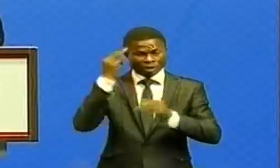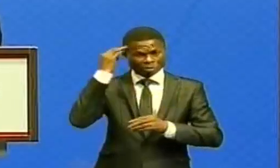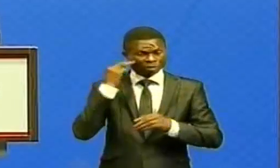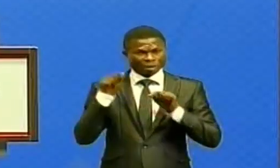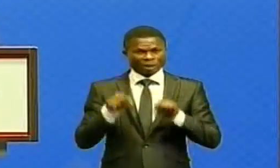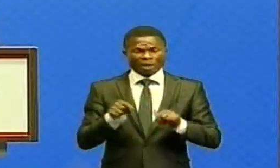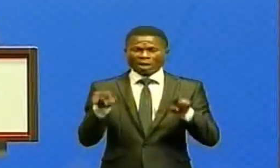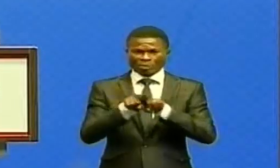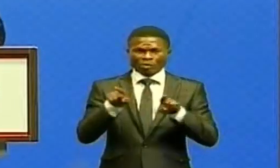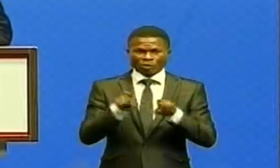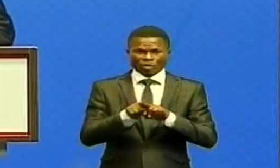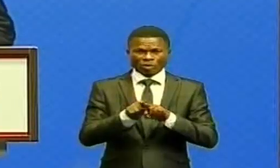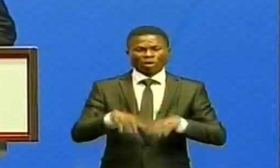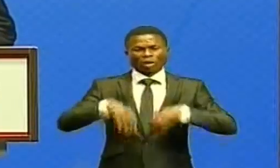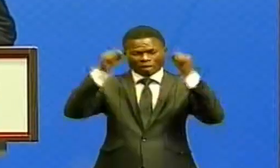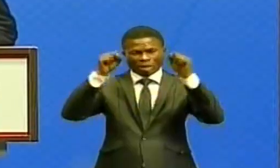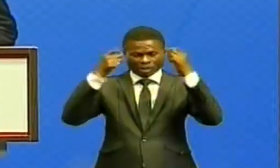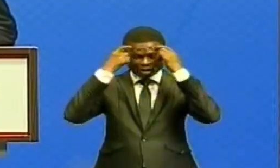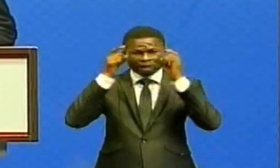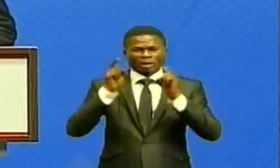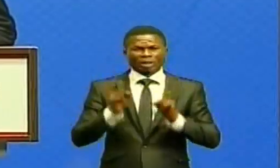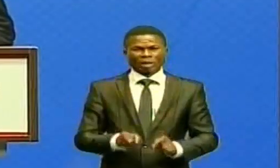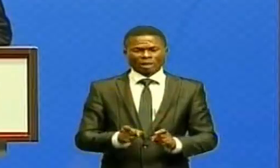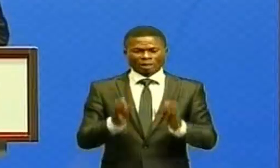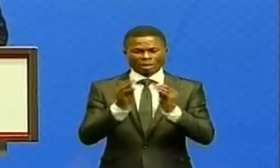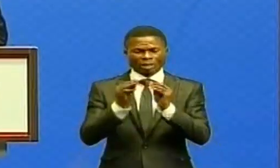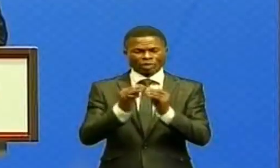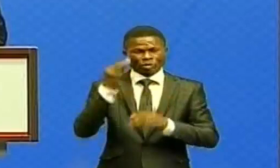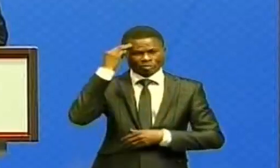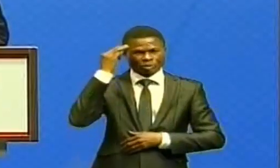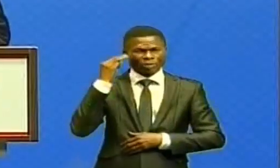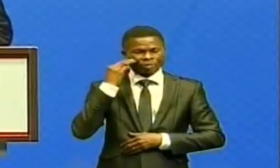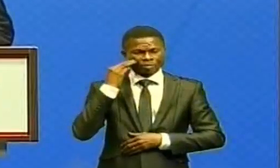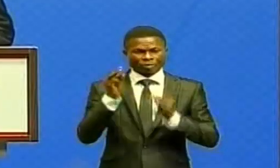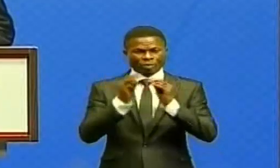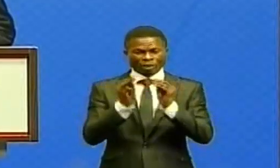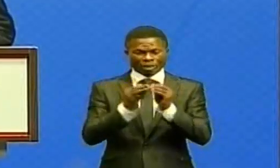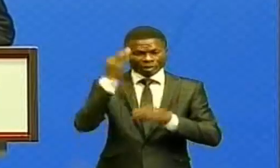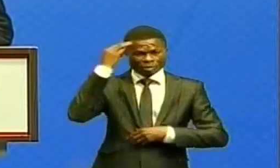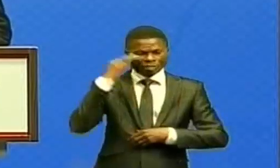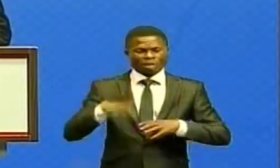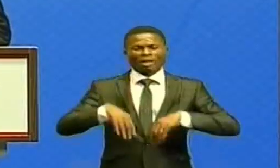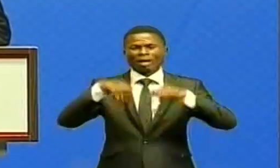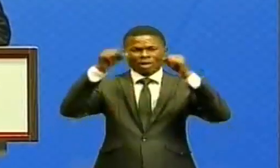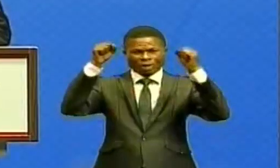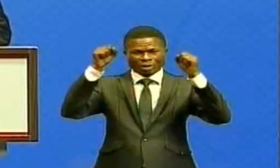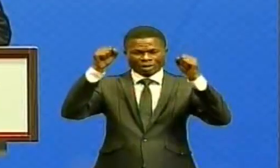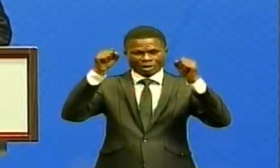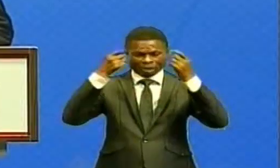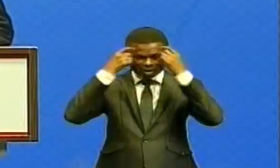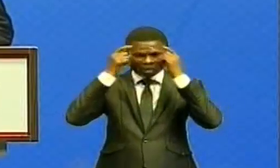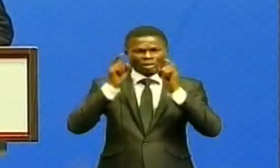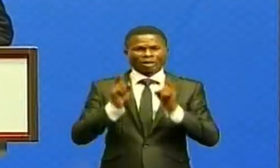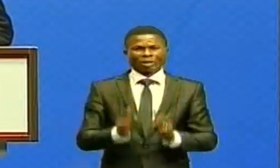jour, relatif à l'approbation d'un relevé des décisions du Conseil des ministres, le Conseil des ministres a adopté le relevé des